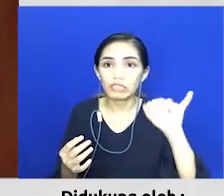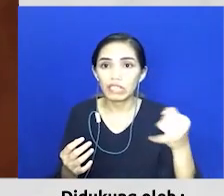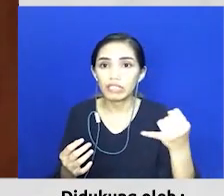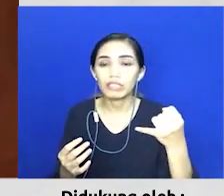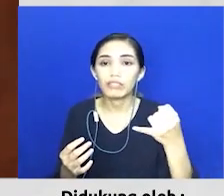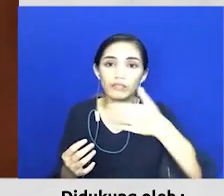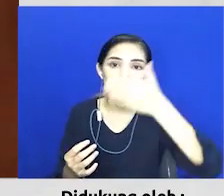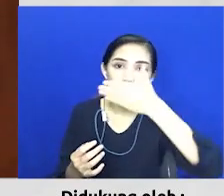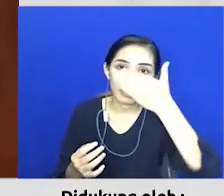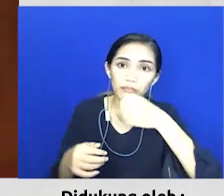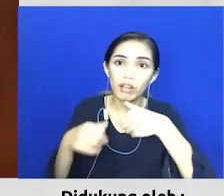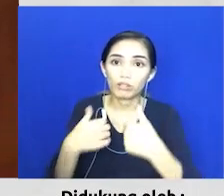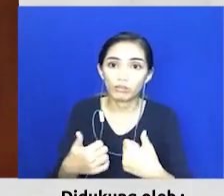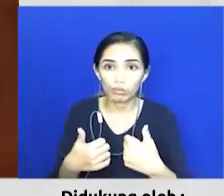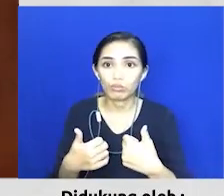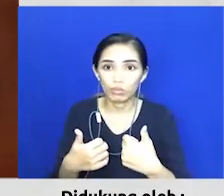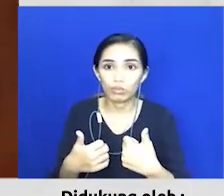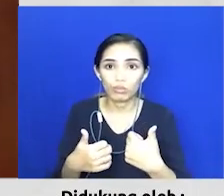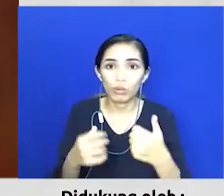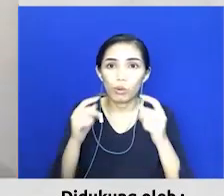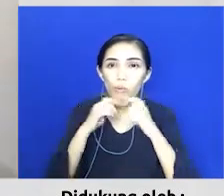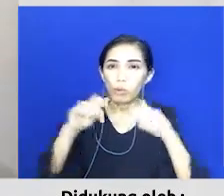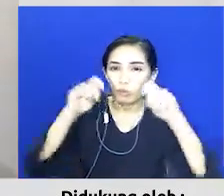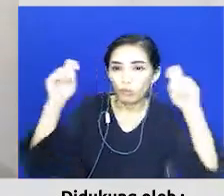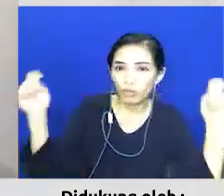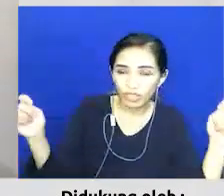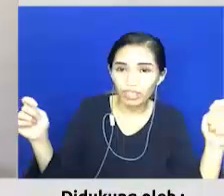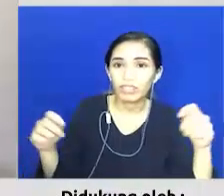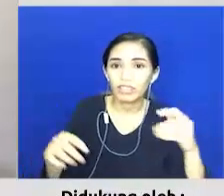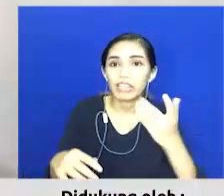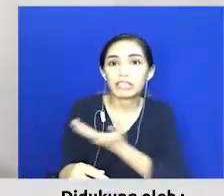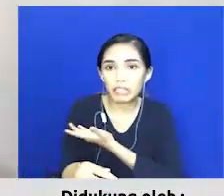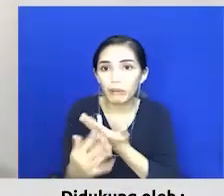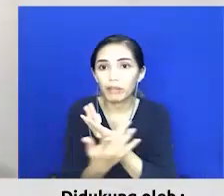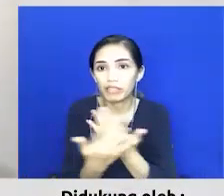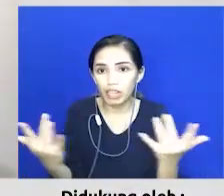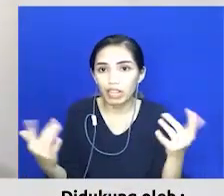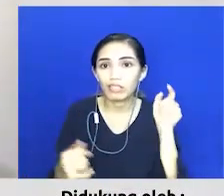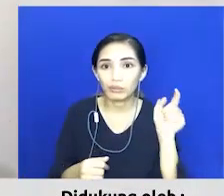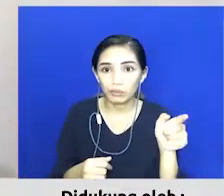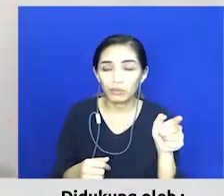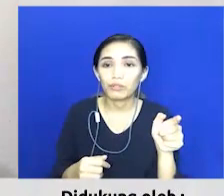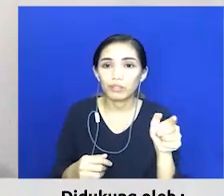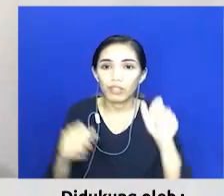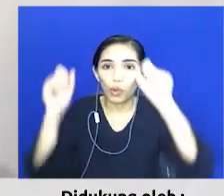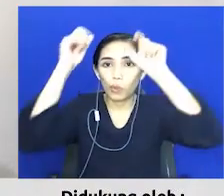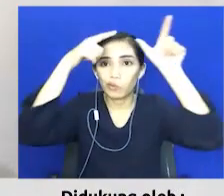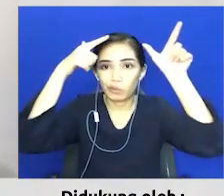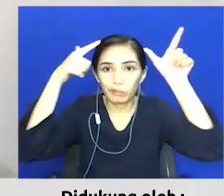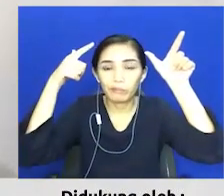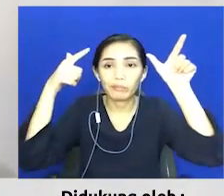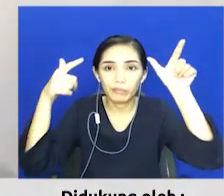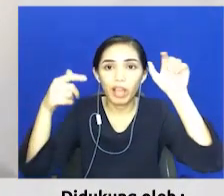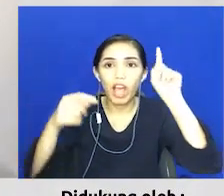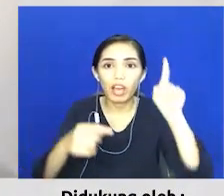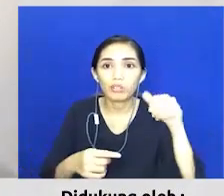yang bagus berarti film populer, berarti film yang diterima pasar. Nah, itu beberapa konsep yang harus